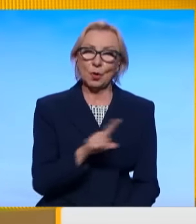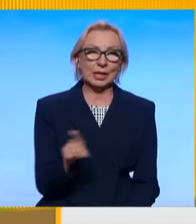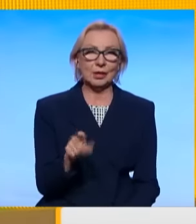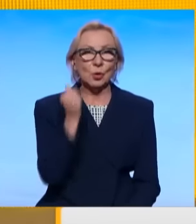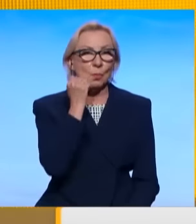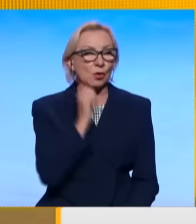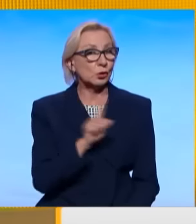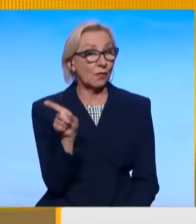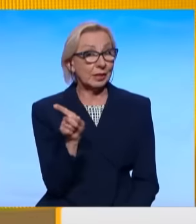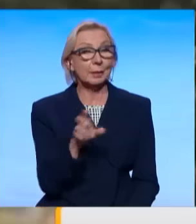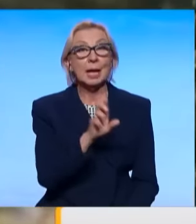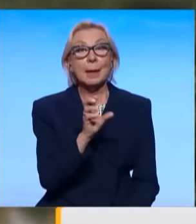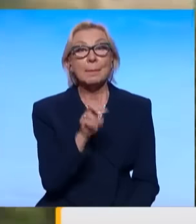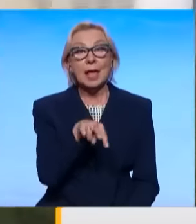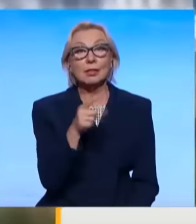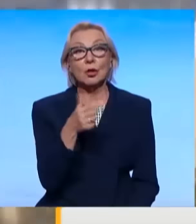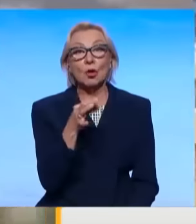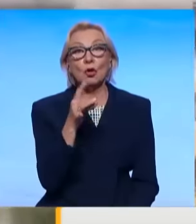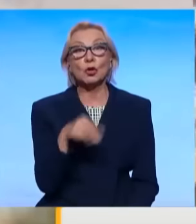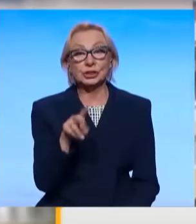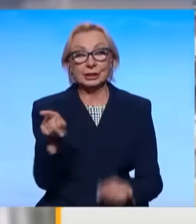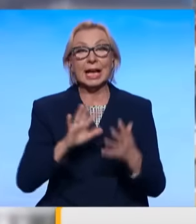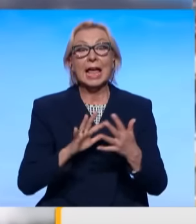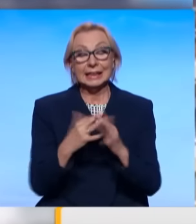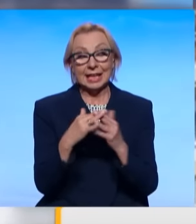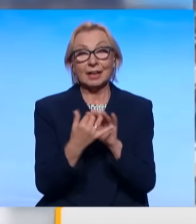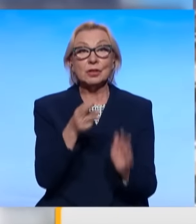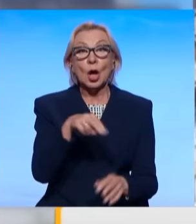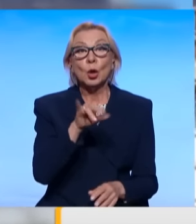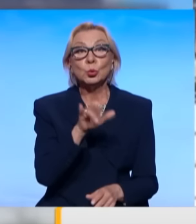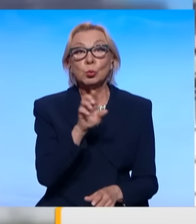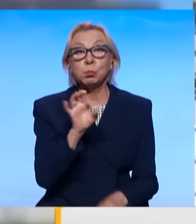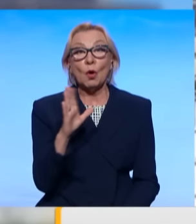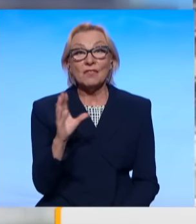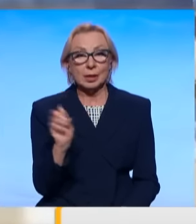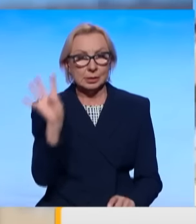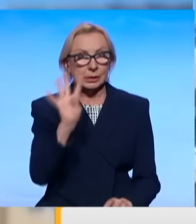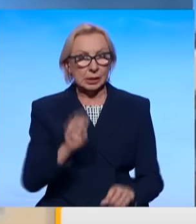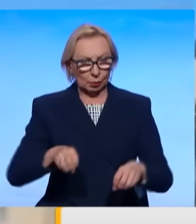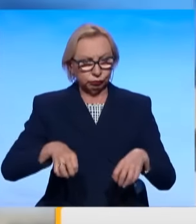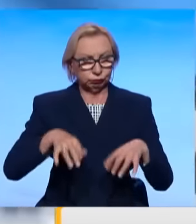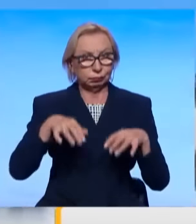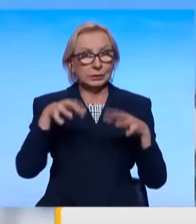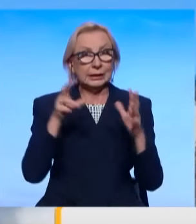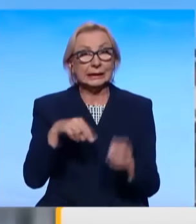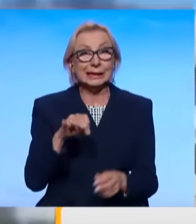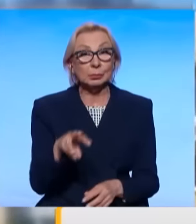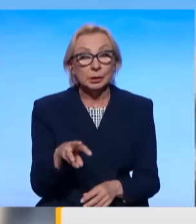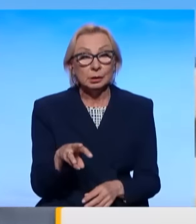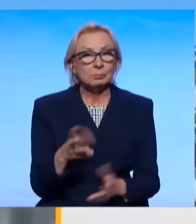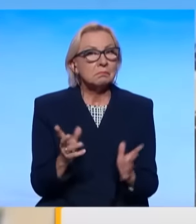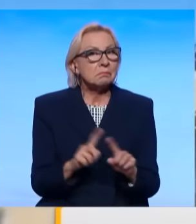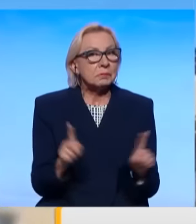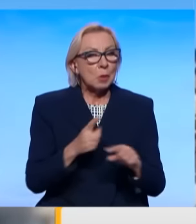них на Білгородщині, там, над деревнею Дубове, стовпами здіймається сірий дим. Місцеві кажуть про